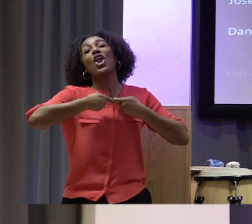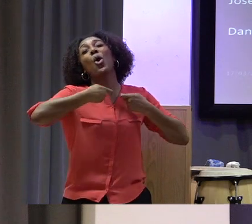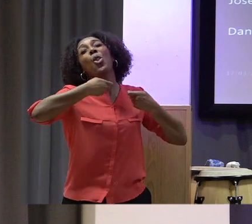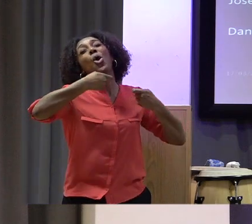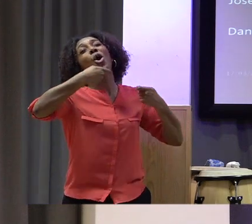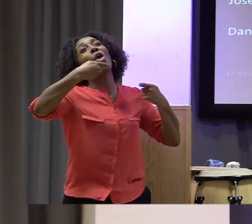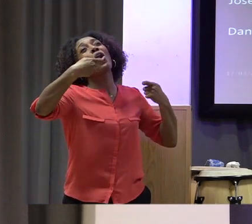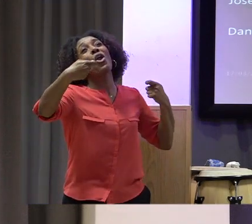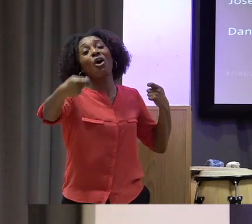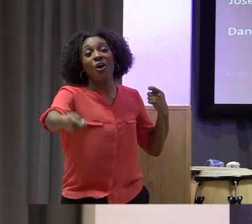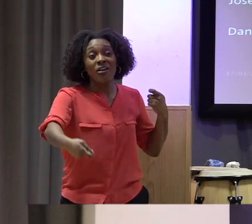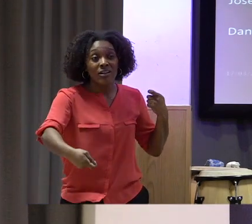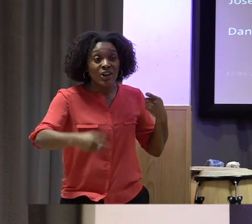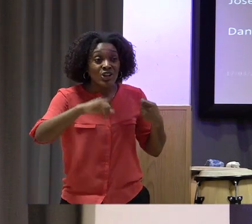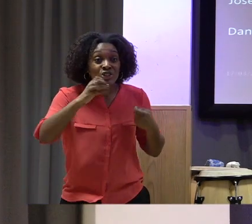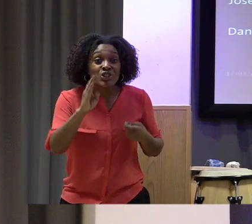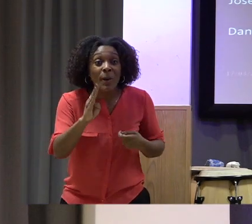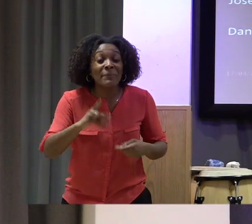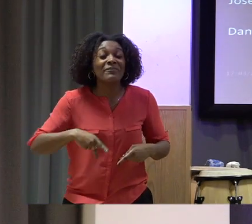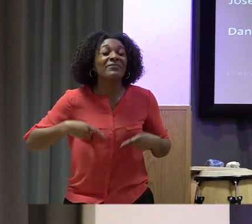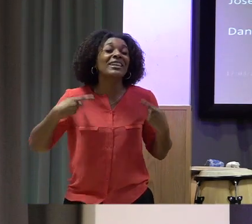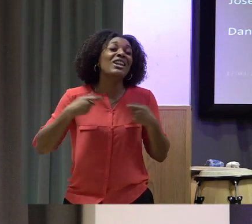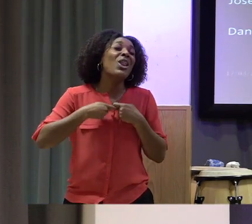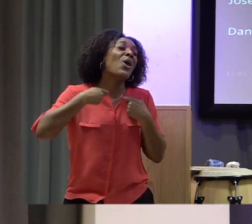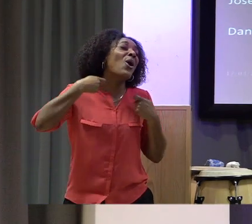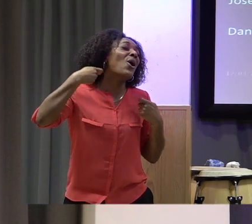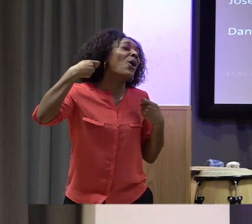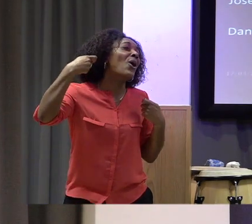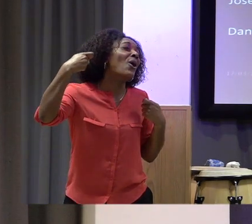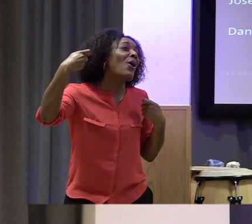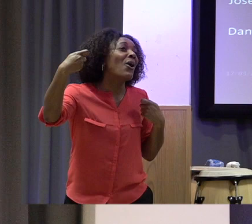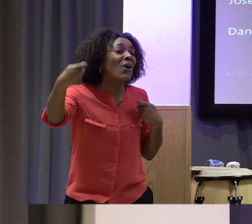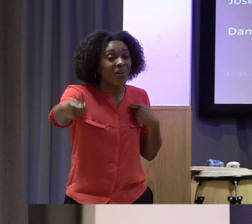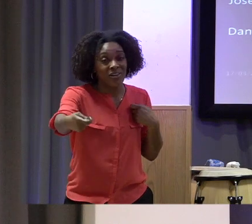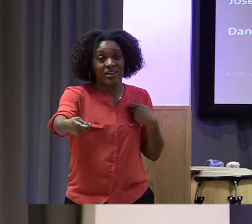Il est dit que Job a vécu, après cela,